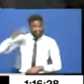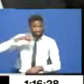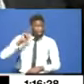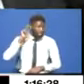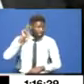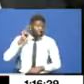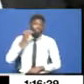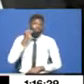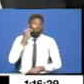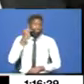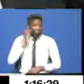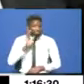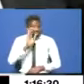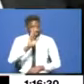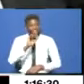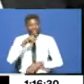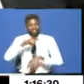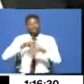Kufika hapo kigati.